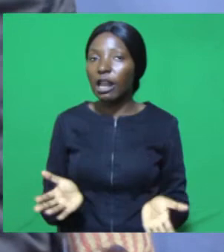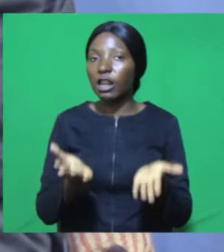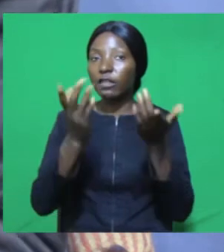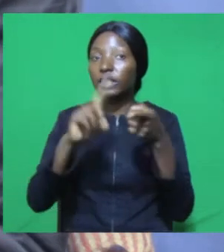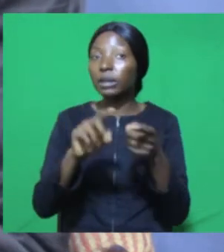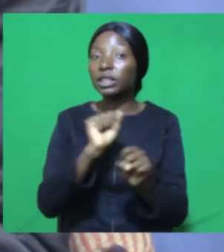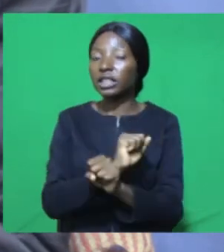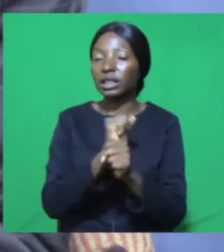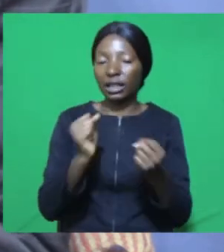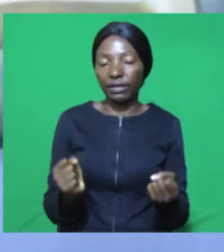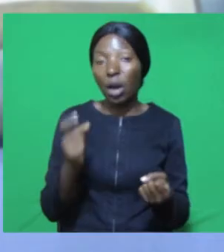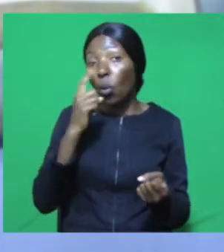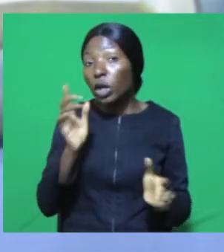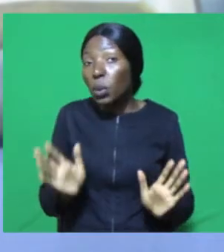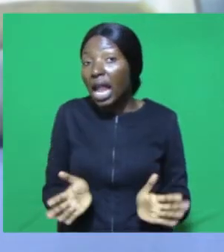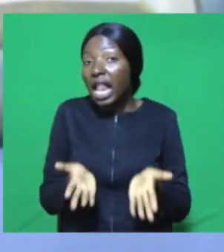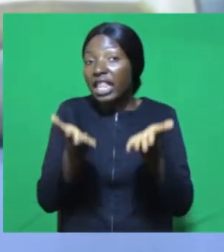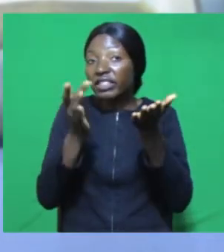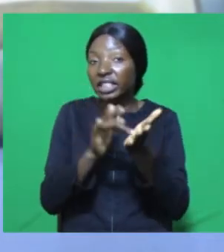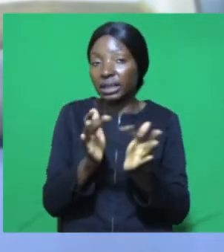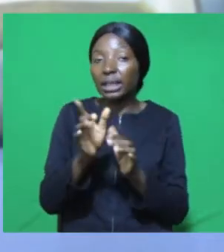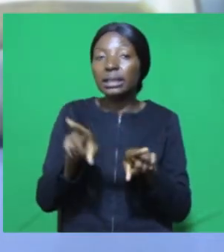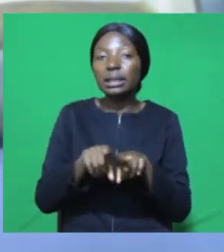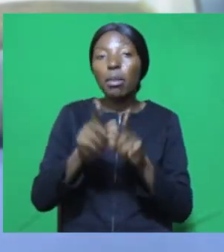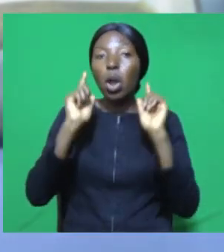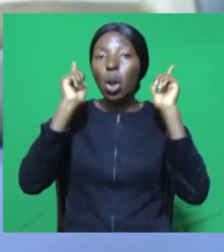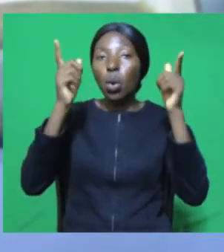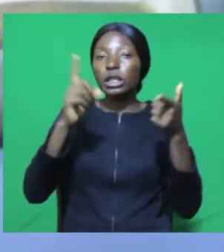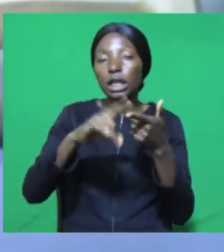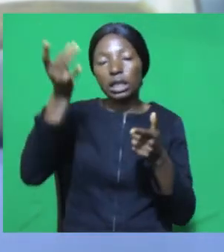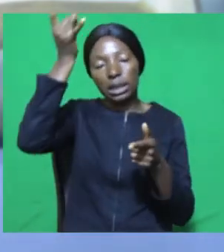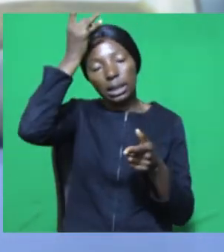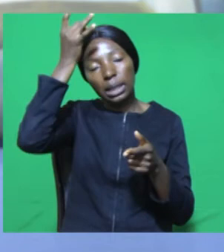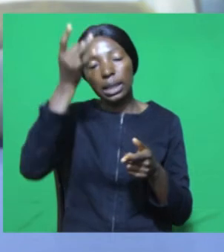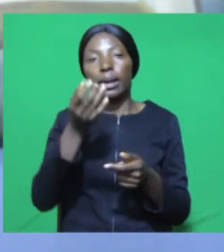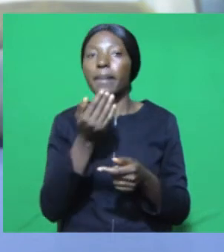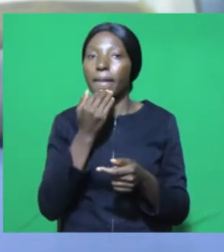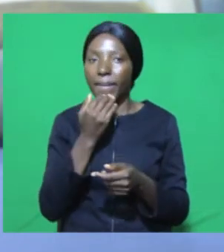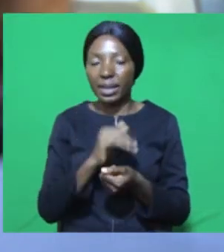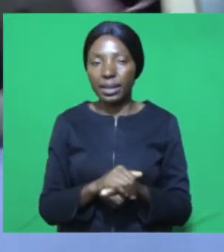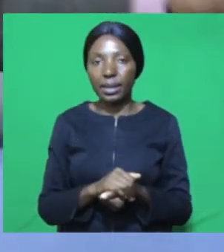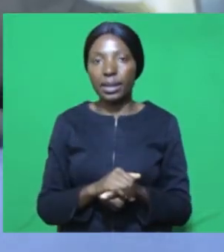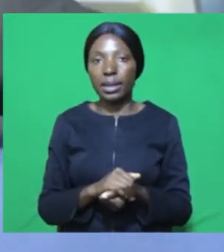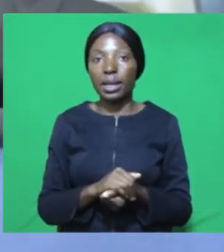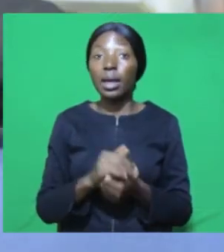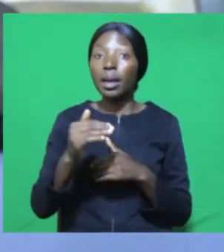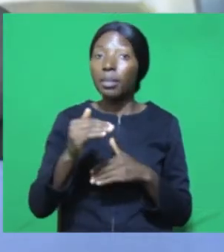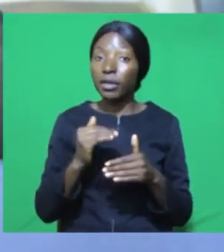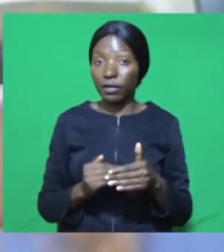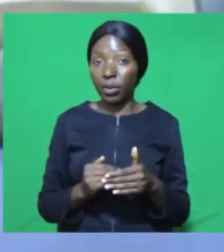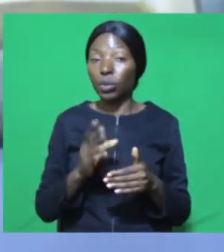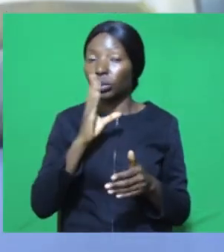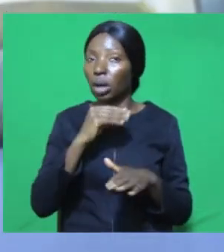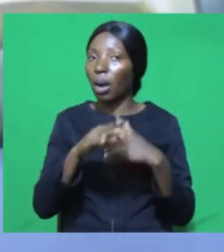samponesa. Kumusimudzira saishe manje kuita sei. Kumusimudzira saishe tisati tabva